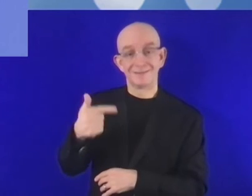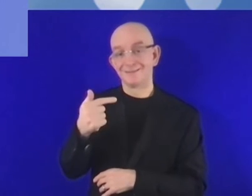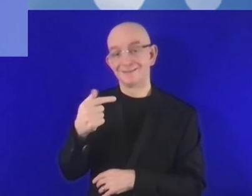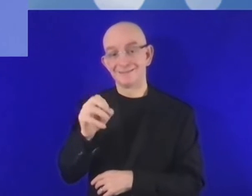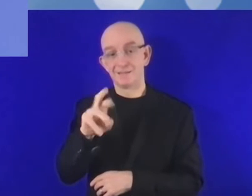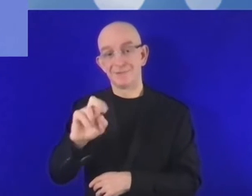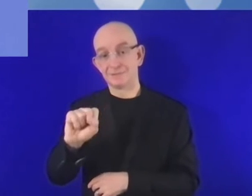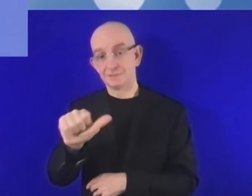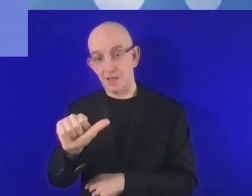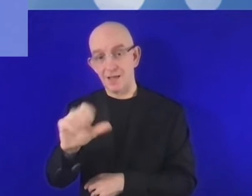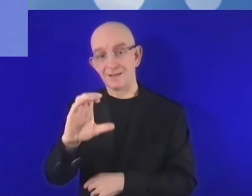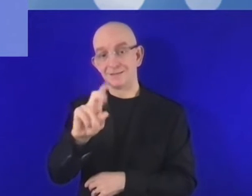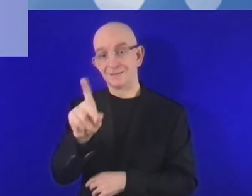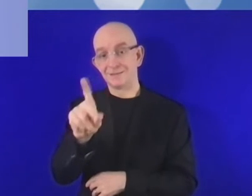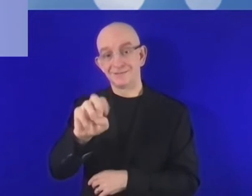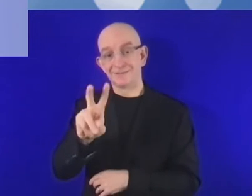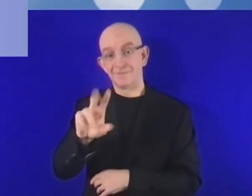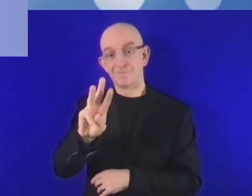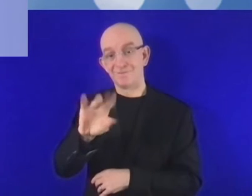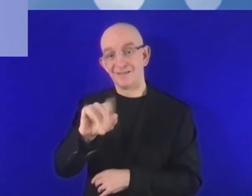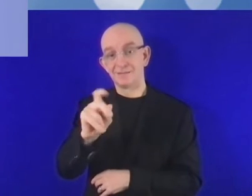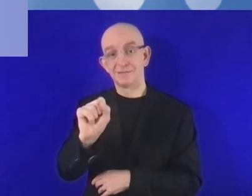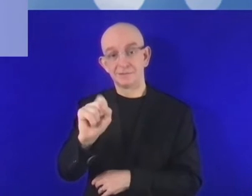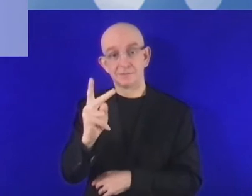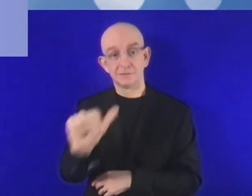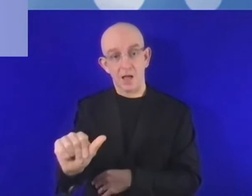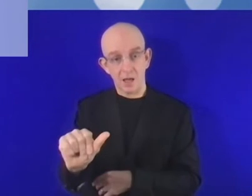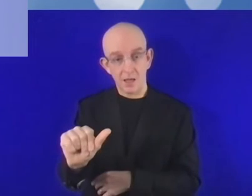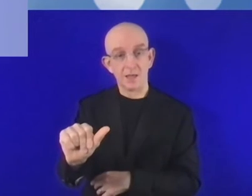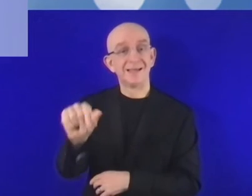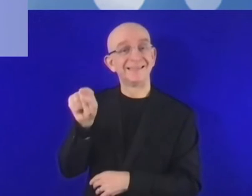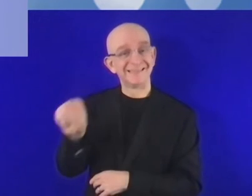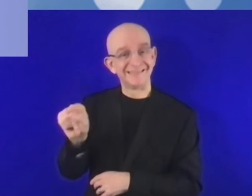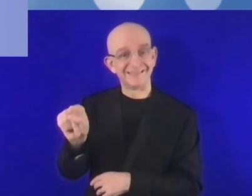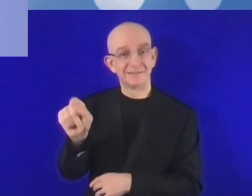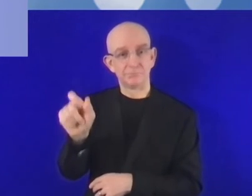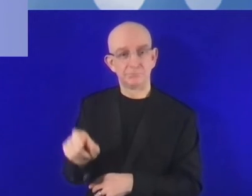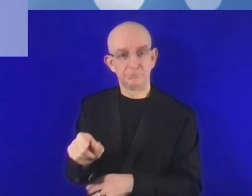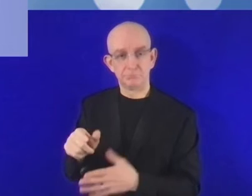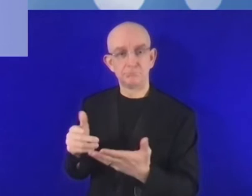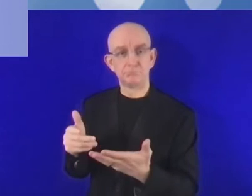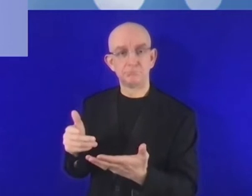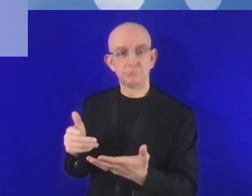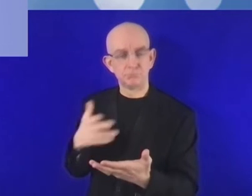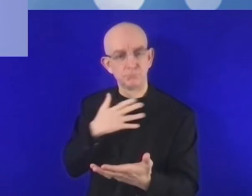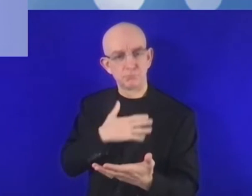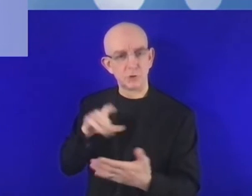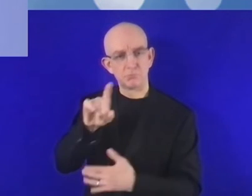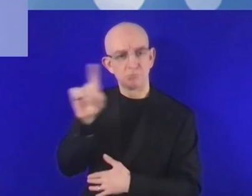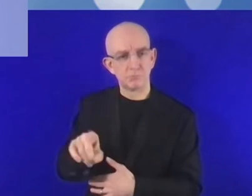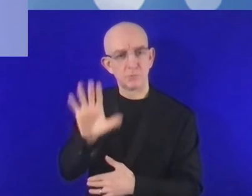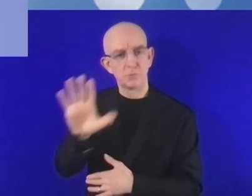вице-председатель Тересе Червинской. Мы с интересом ждем вашей точки зрения.